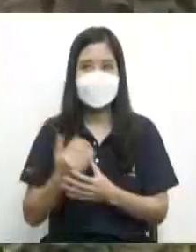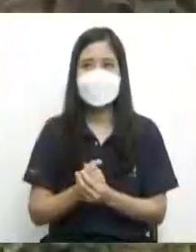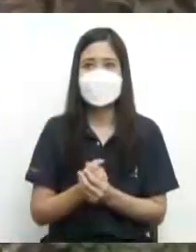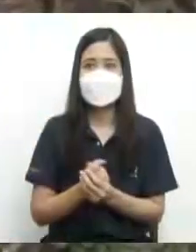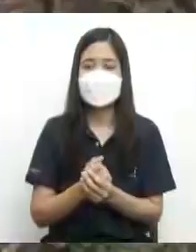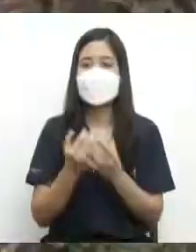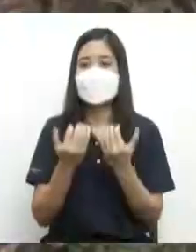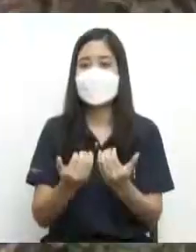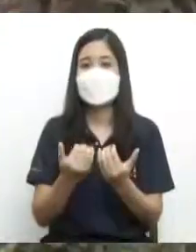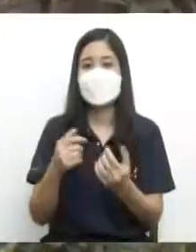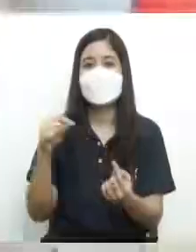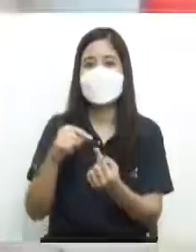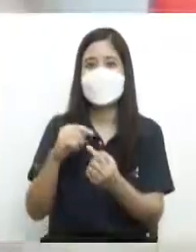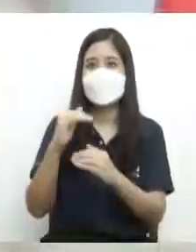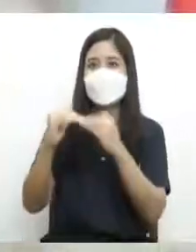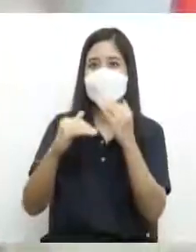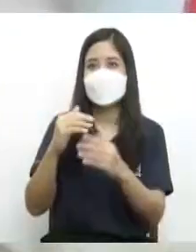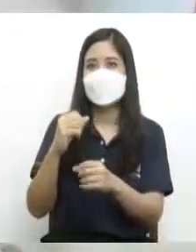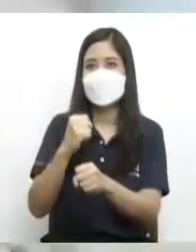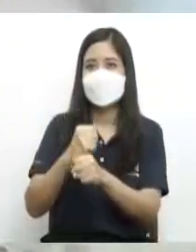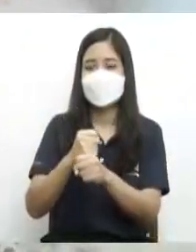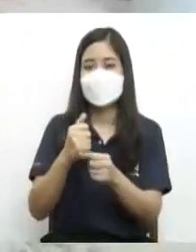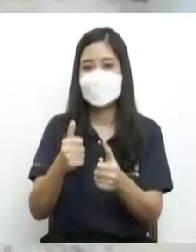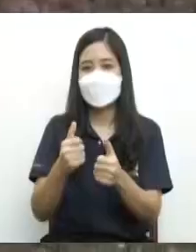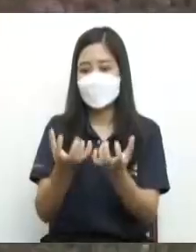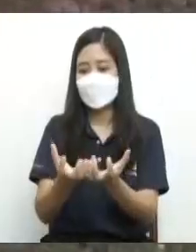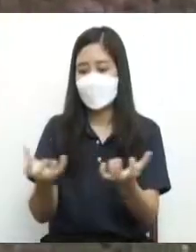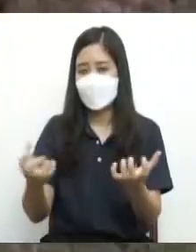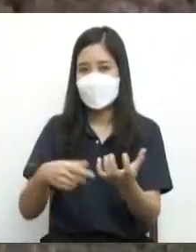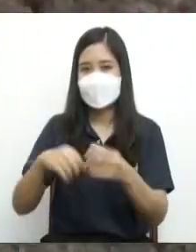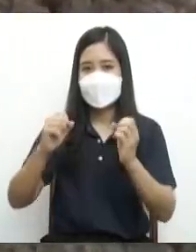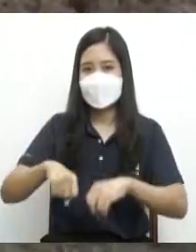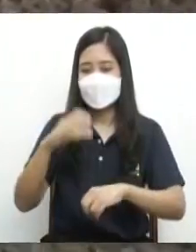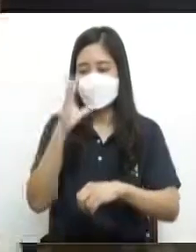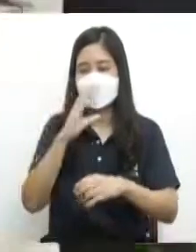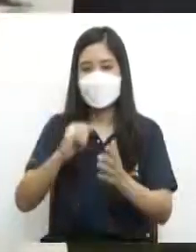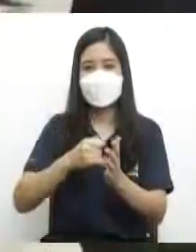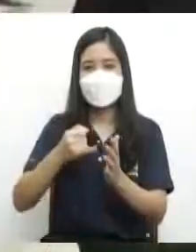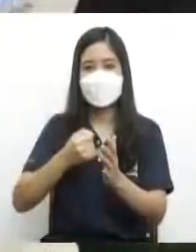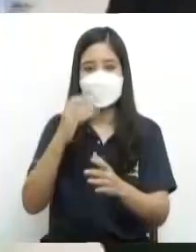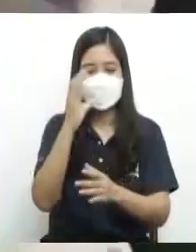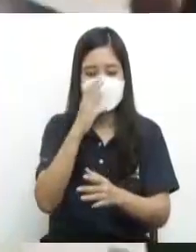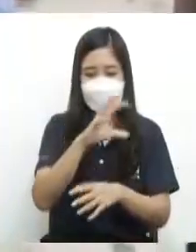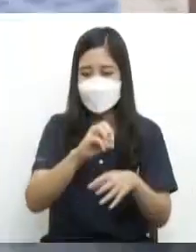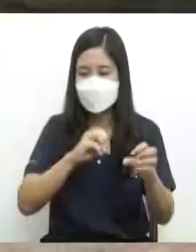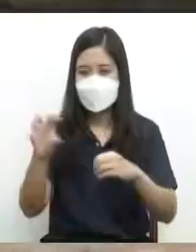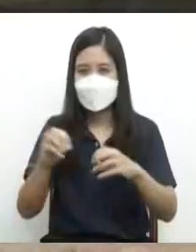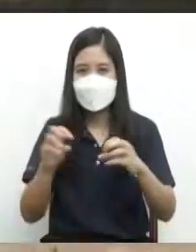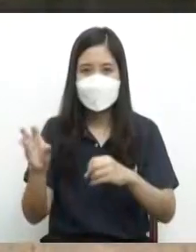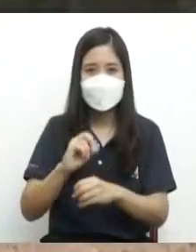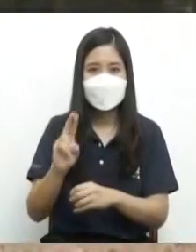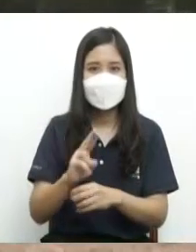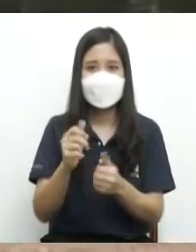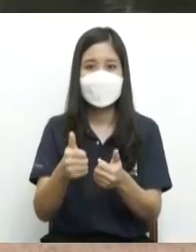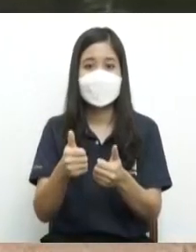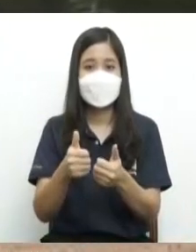ดรายจ่ายก็คือเกษตรกรสามารถทำเองได้วัตถุดิบเกษตรกรสามารถหาในบริเวณบ้านแล้วก็ในพื้นที่ของแปลงเกษตรของเขาได้คือตอนนี้เกษ